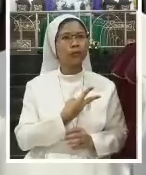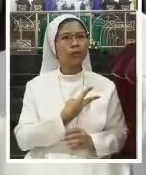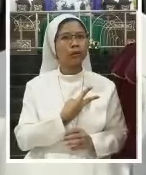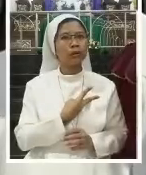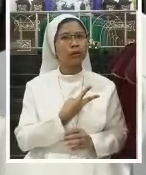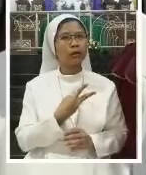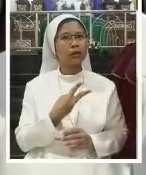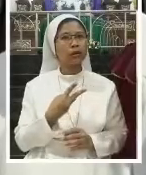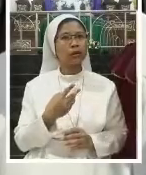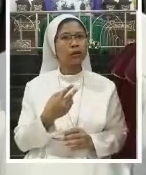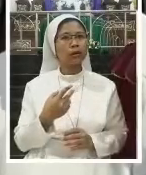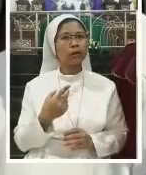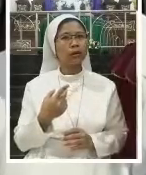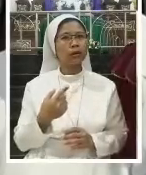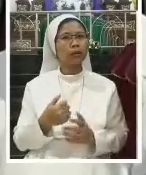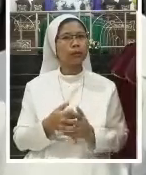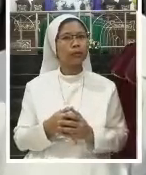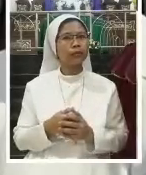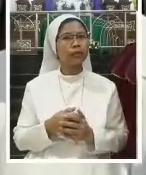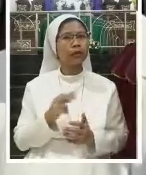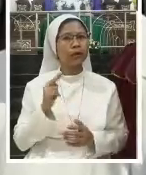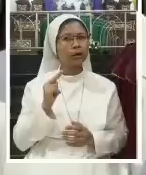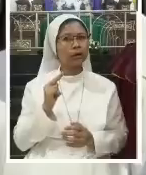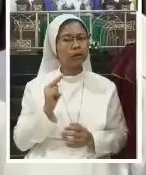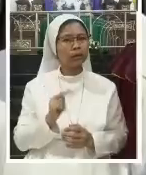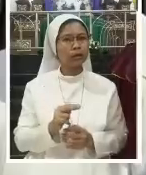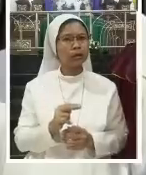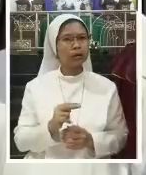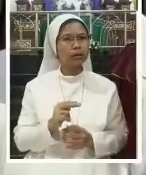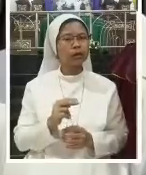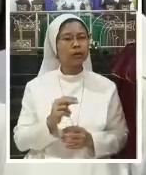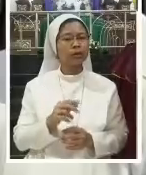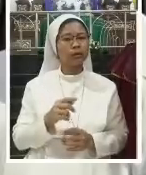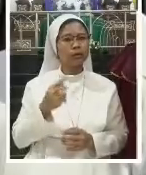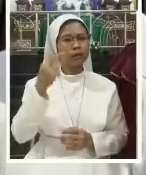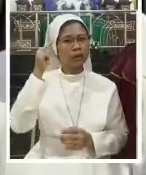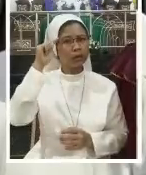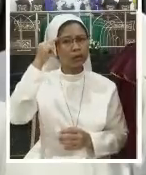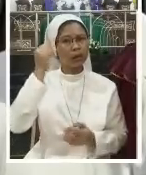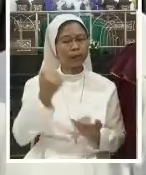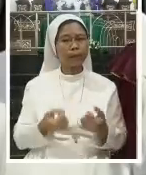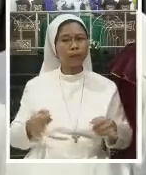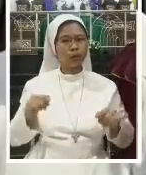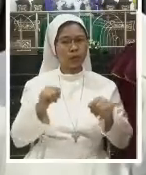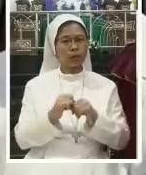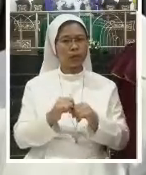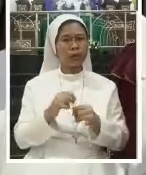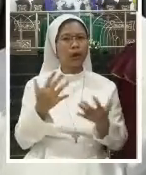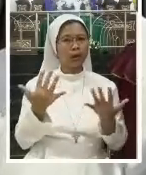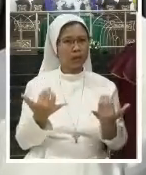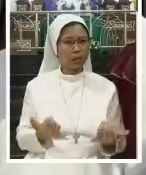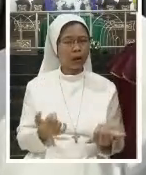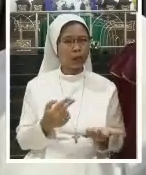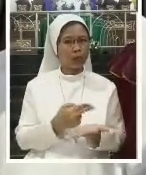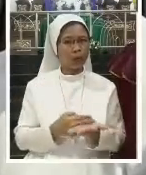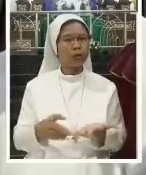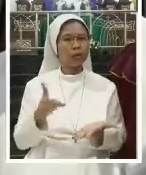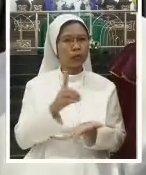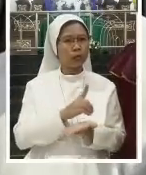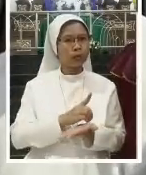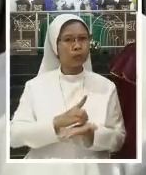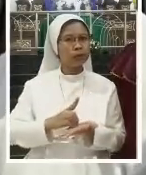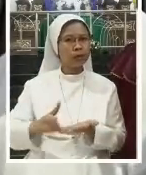dahil niya ito isa sakripisyo ang espiritu kang Semana Santa, especialmente kang banal